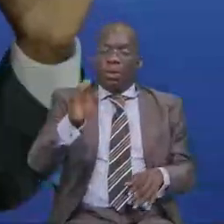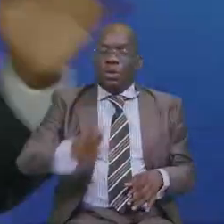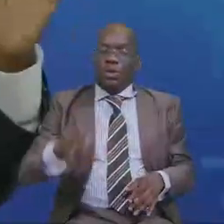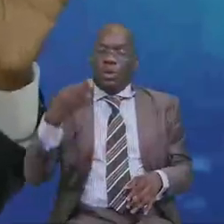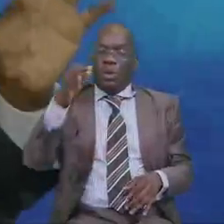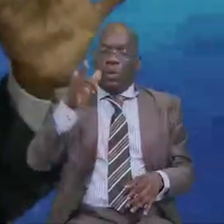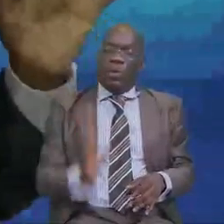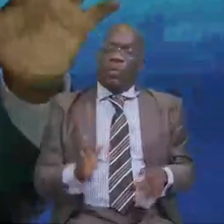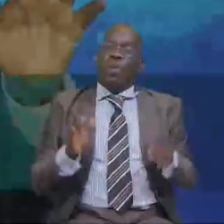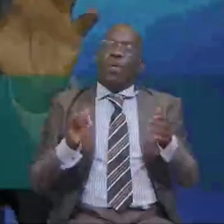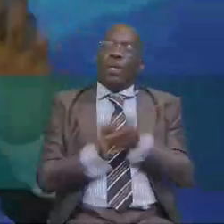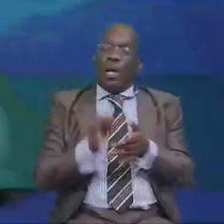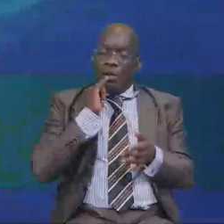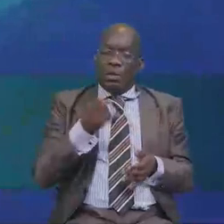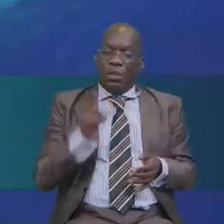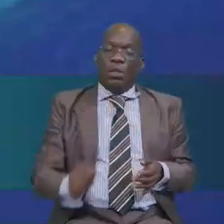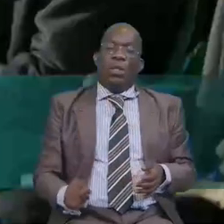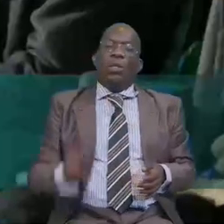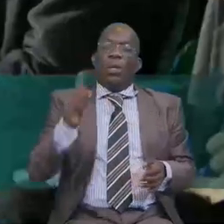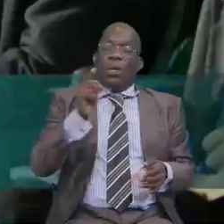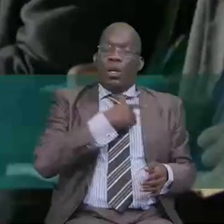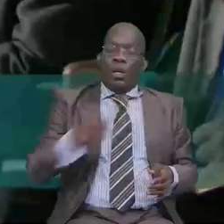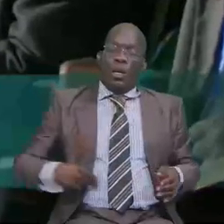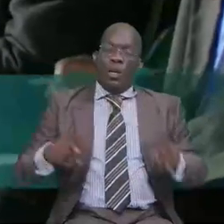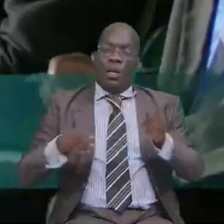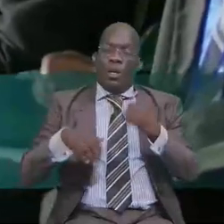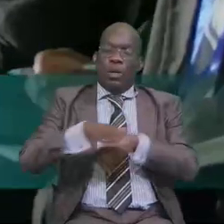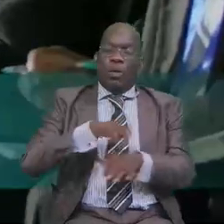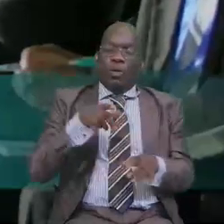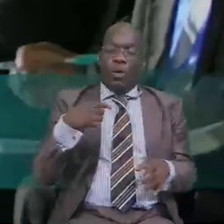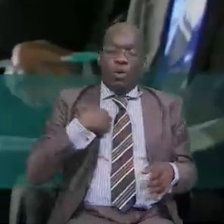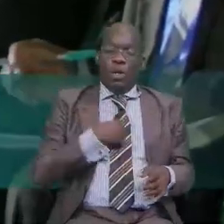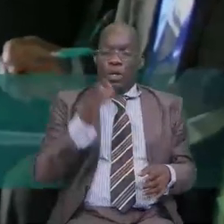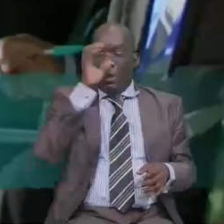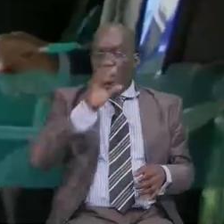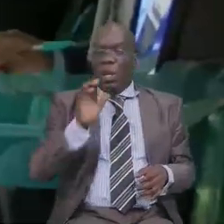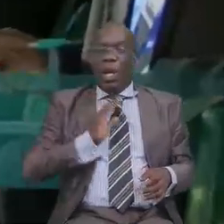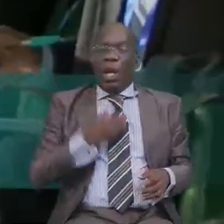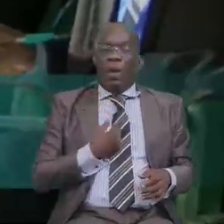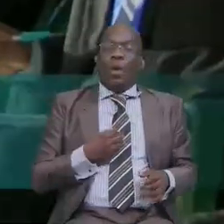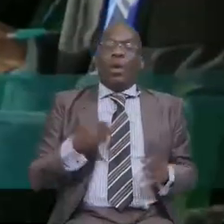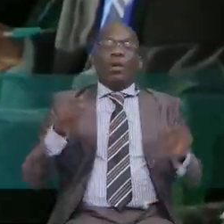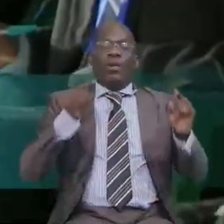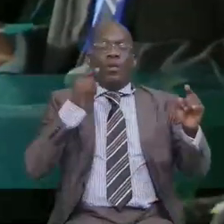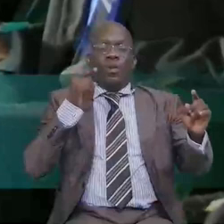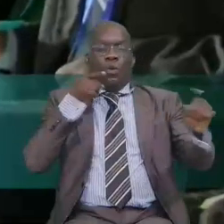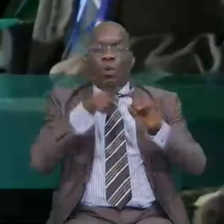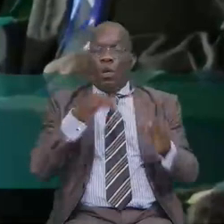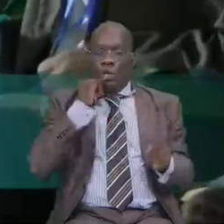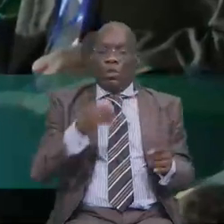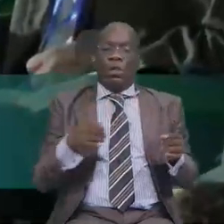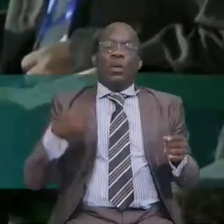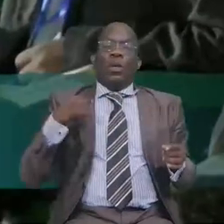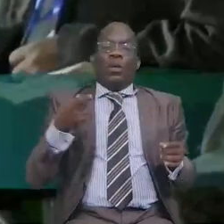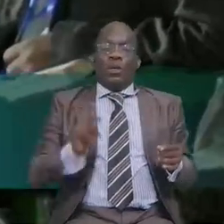Ça, c'est la poursuite du royaume. C'est le royaume que nous cherchons. Notre priorité, c'est que premièrement, nous cherchons